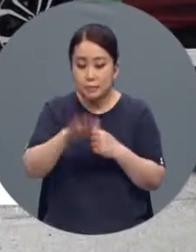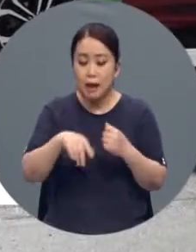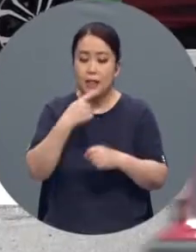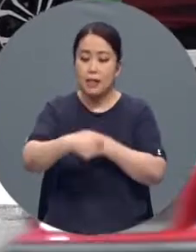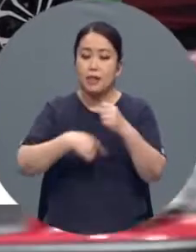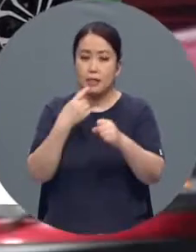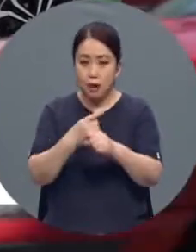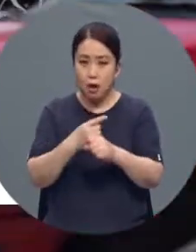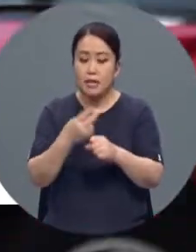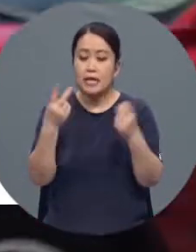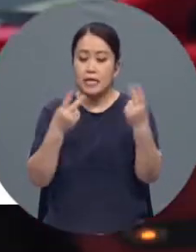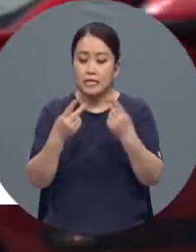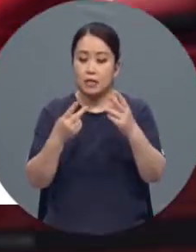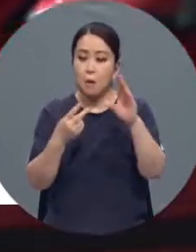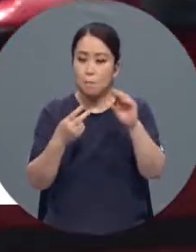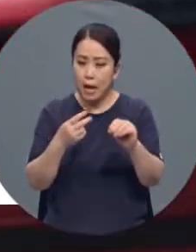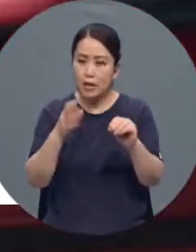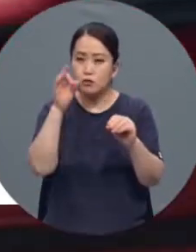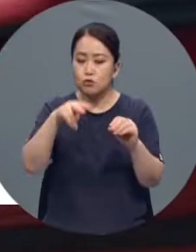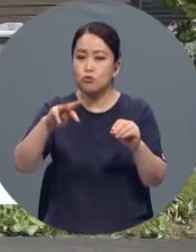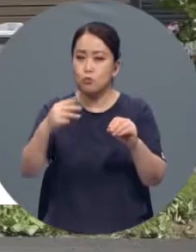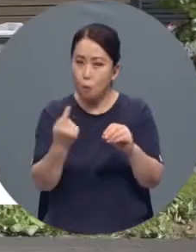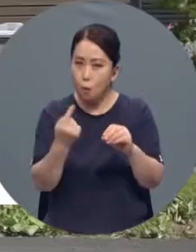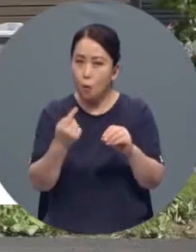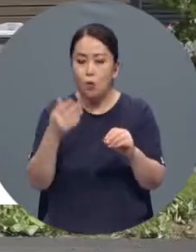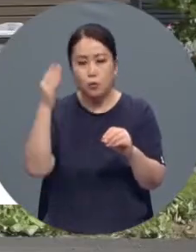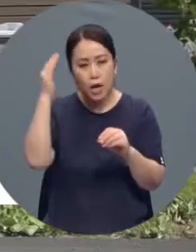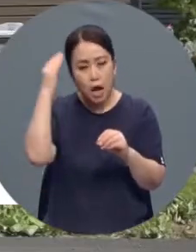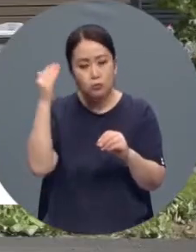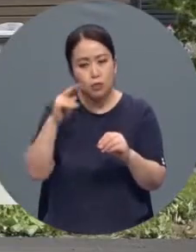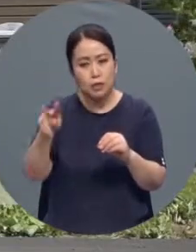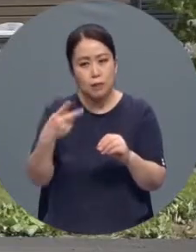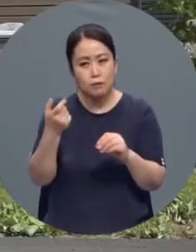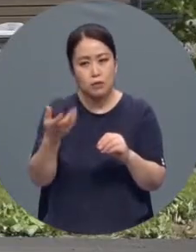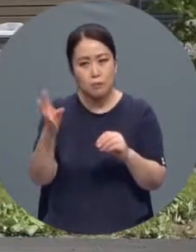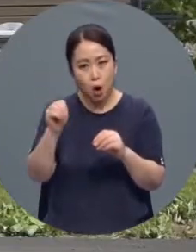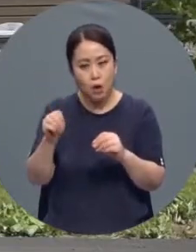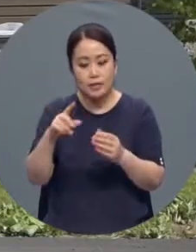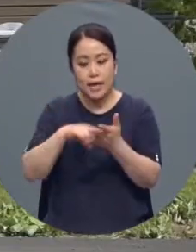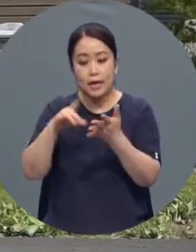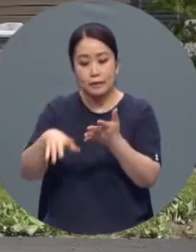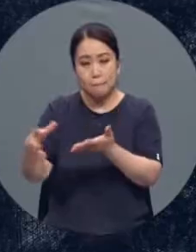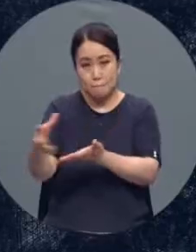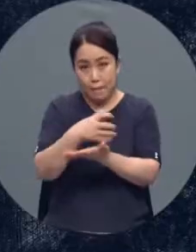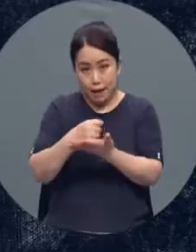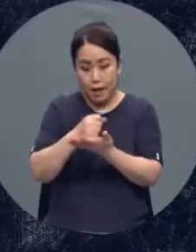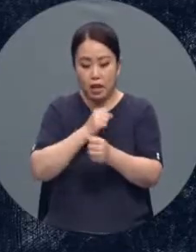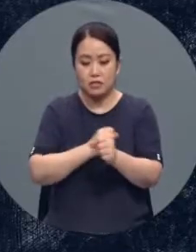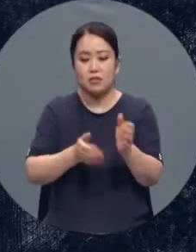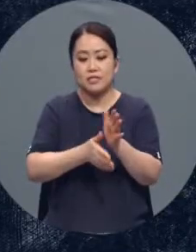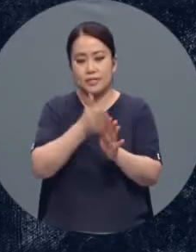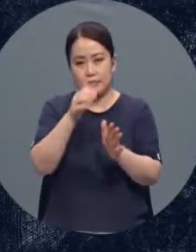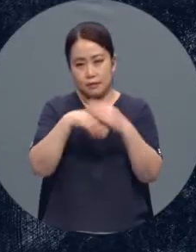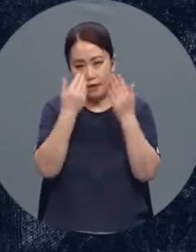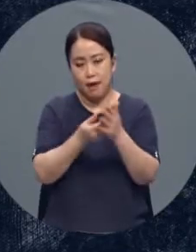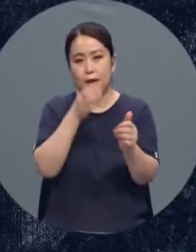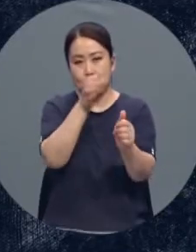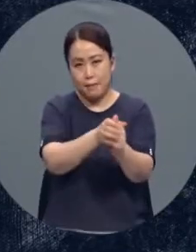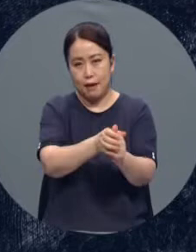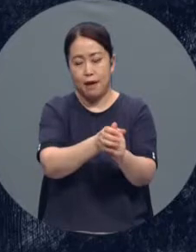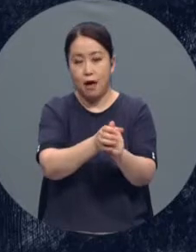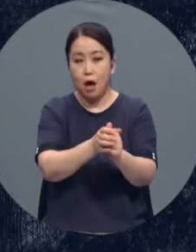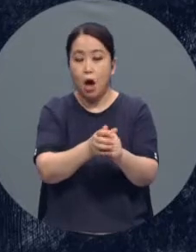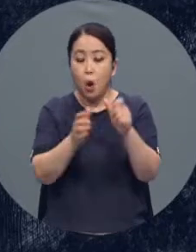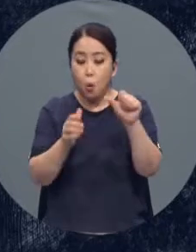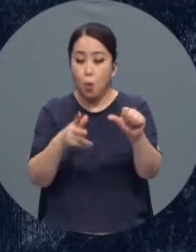유로, 우리 돈 260억 원가량이 세금으로 거쳐 오롯이 시에 들어갑니다. 각 원전 반경